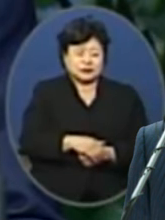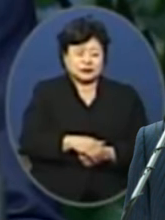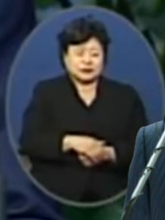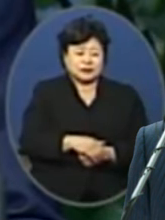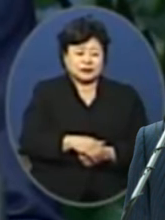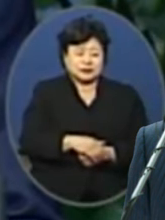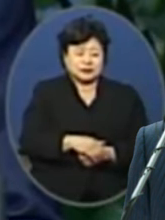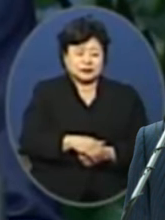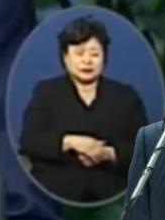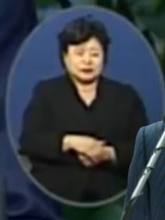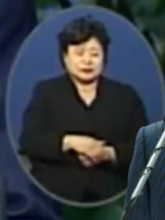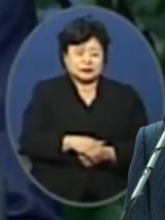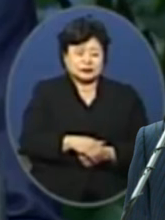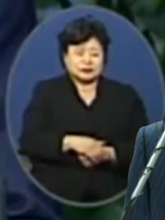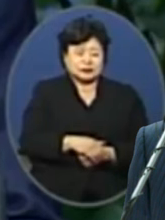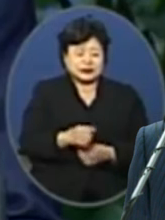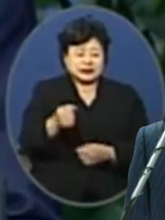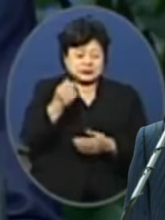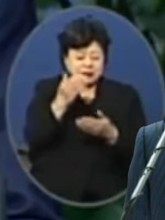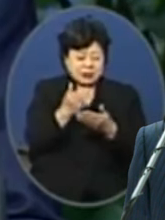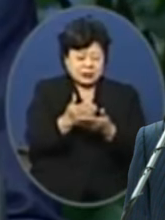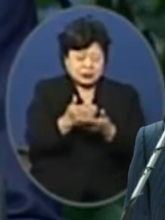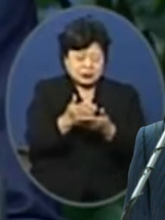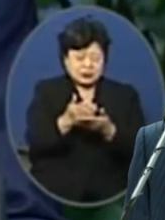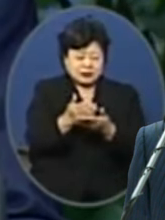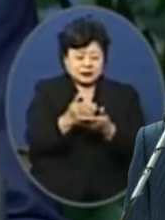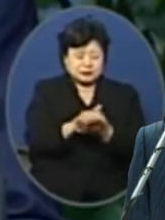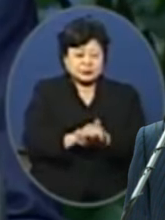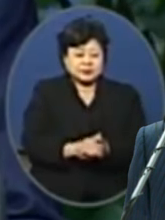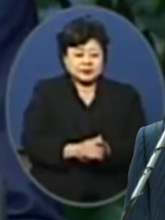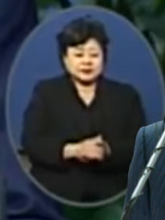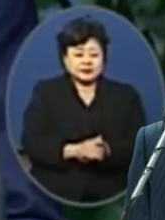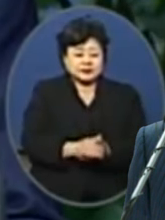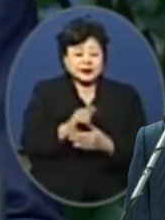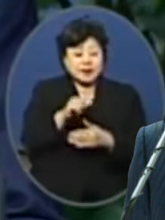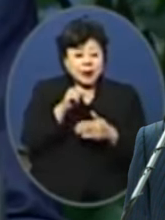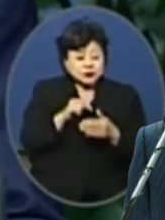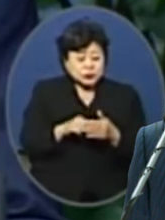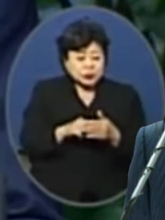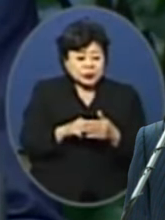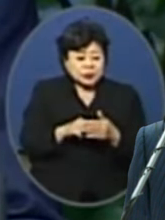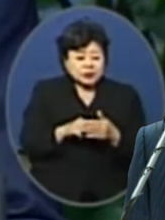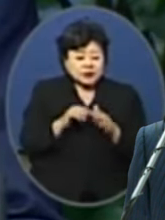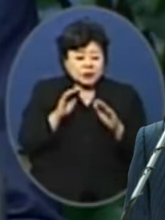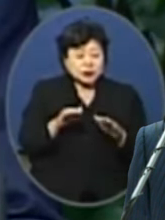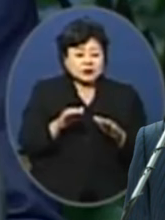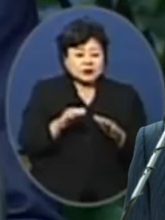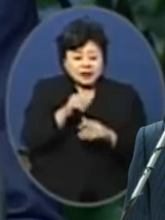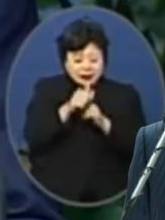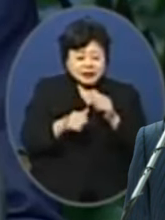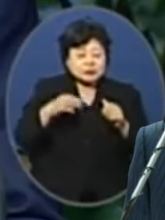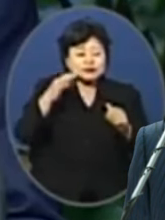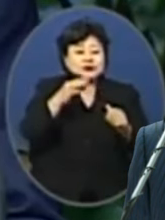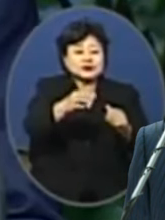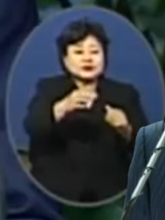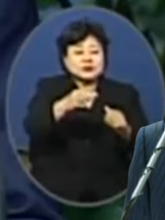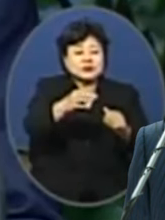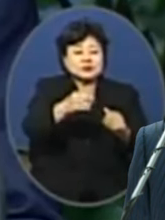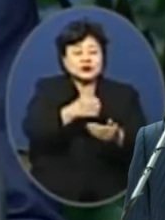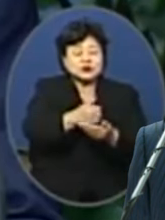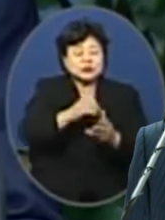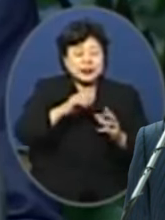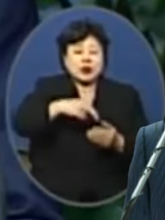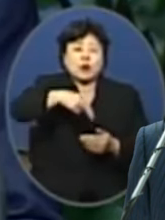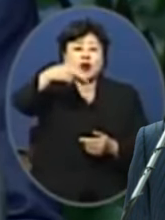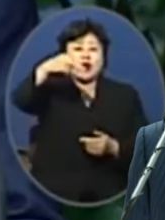아무것도 소유하지 말아야 되겠다는 것입니다 내 마음속에 오늘이라도 하나님이 부르시면 주의 나라에